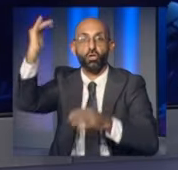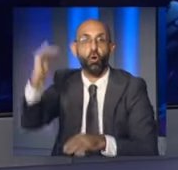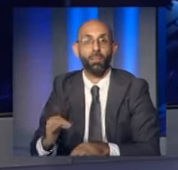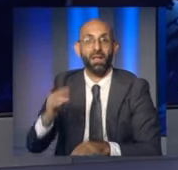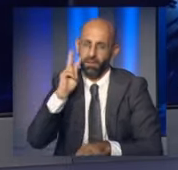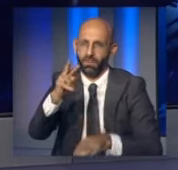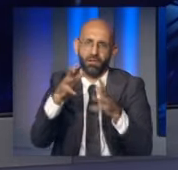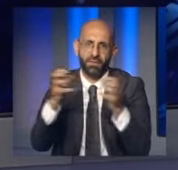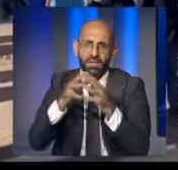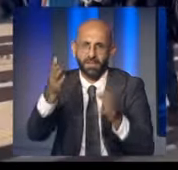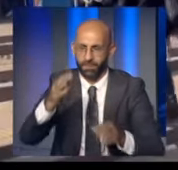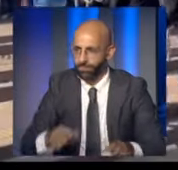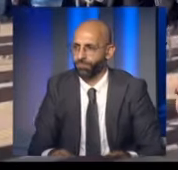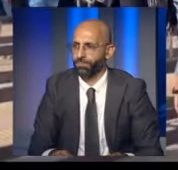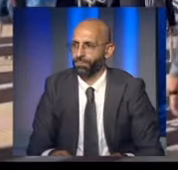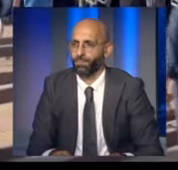أباس شو.